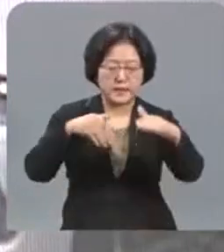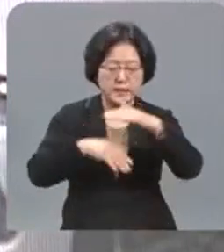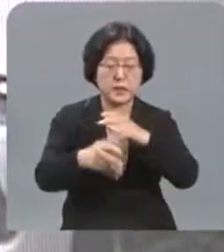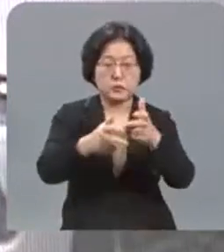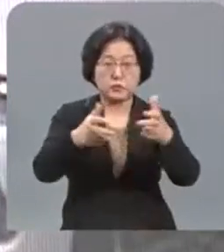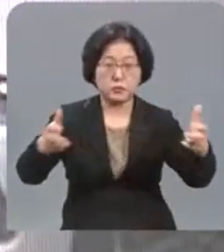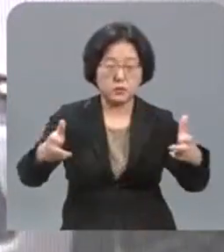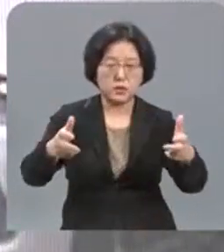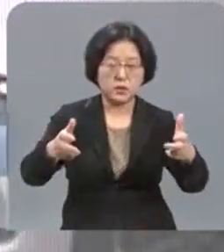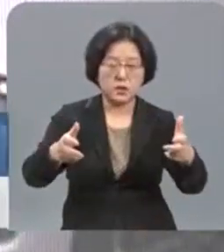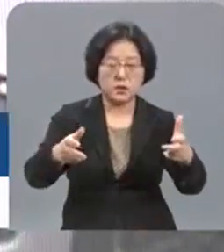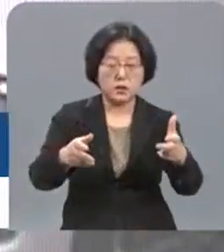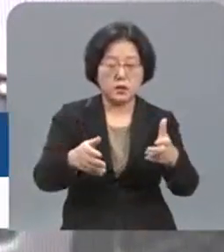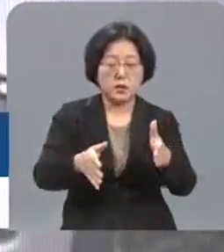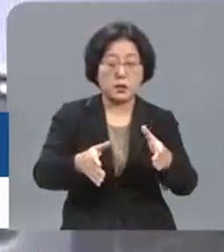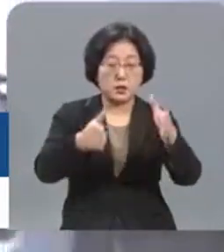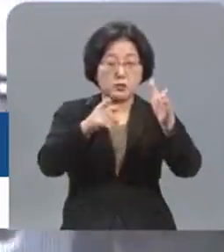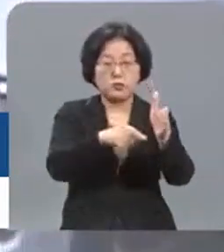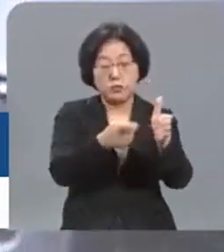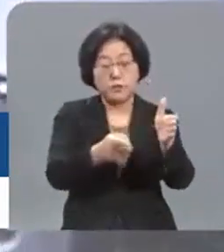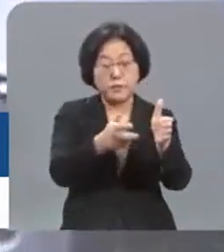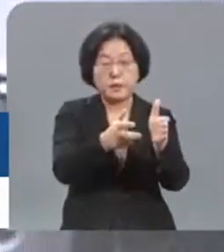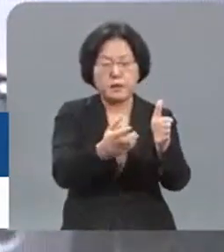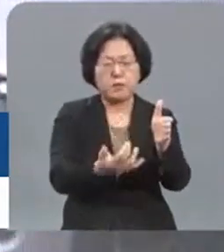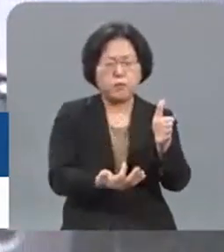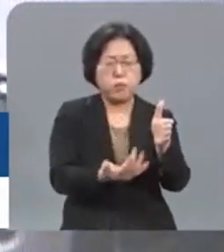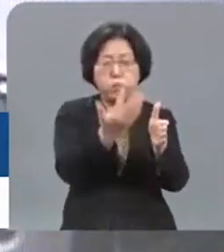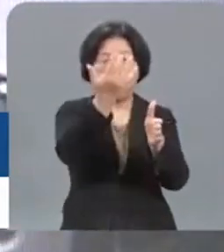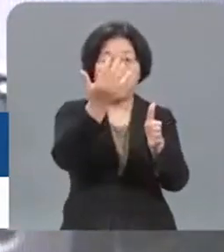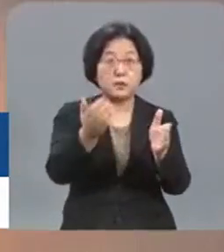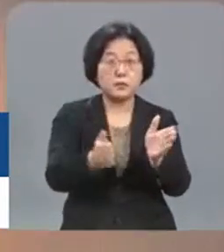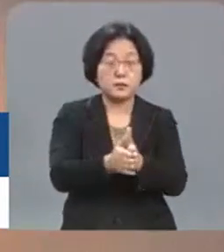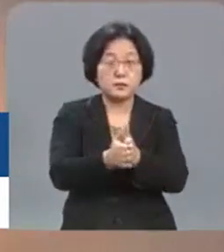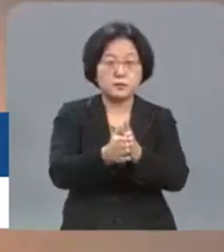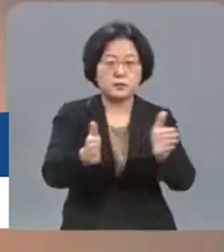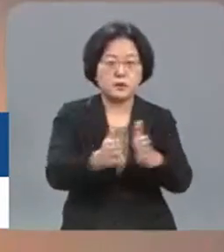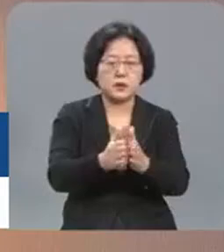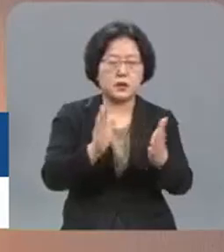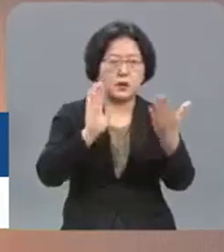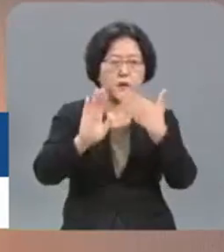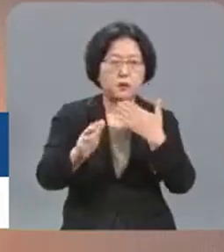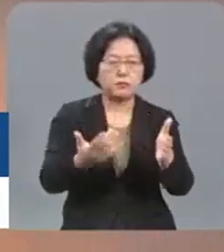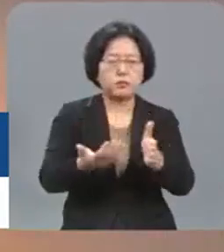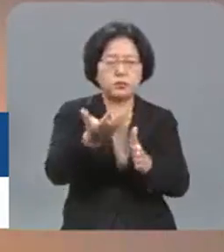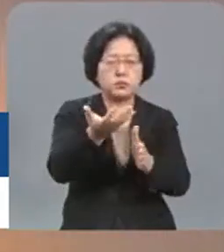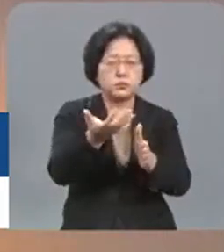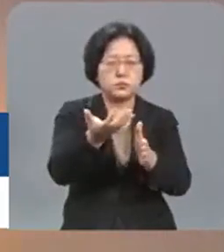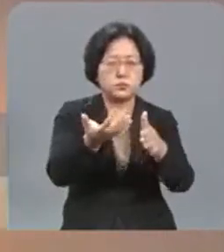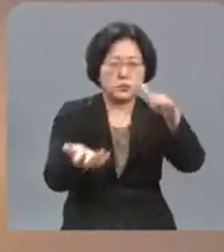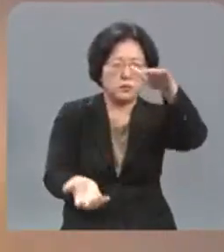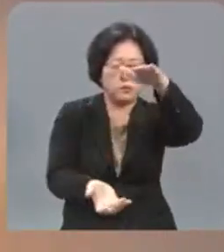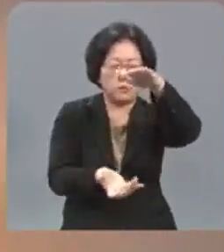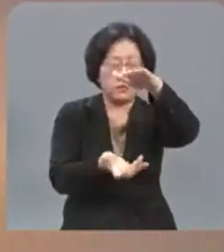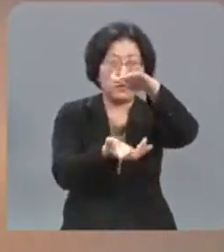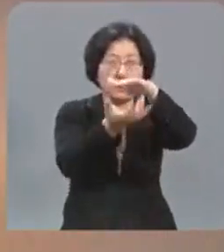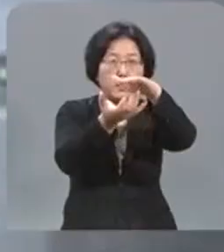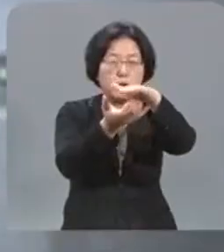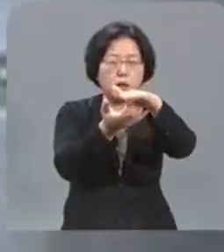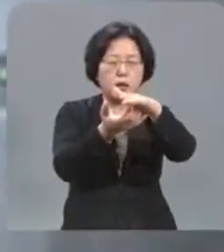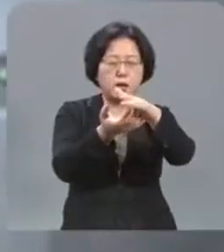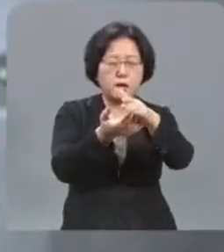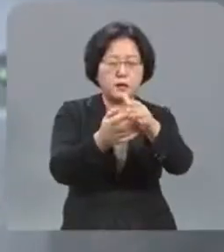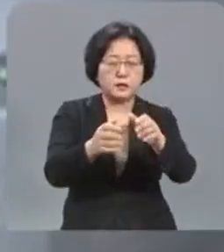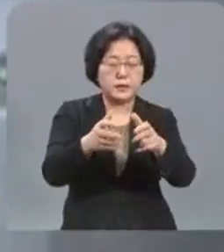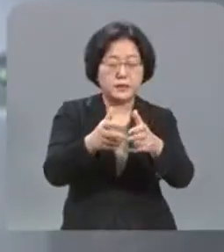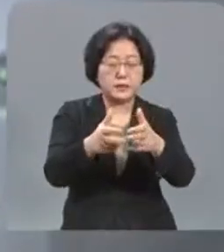지하주차장 기둥 바로 옆 차량에서 갑자기 환한 불꽃이 치솟습니다. 잠시 뒤 불길은 천장에 닿을 정도로 커지고